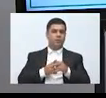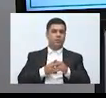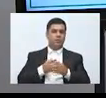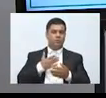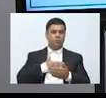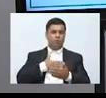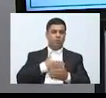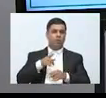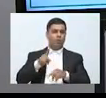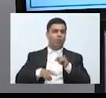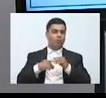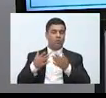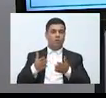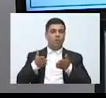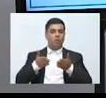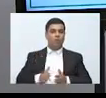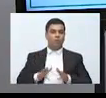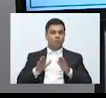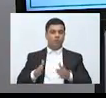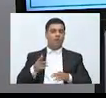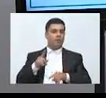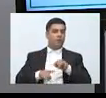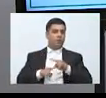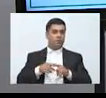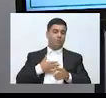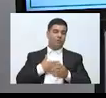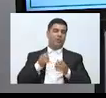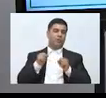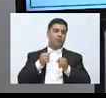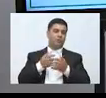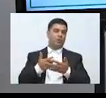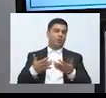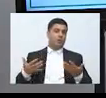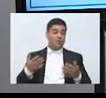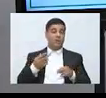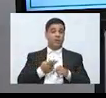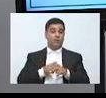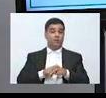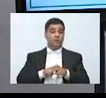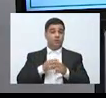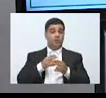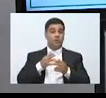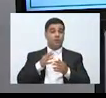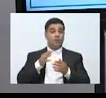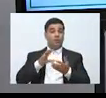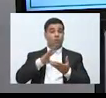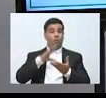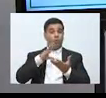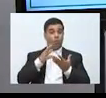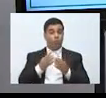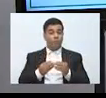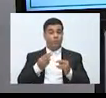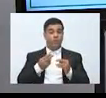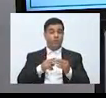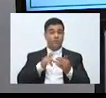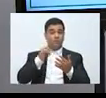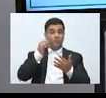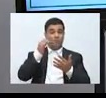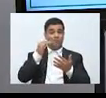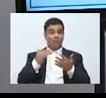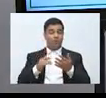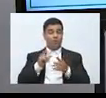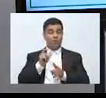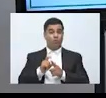туғилган жойимиз ва ҳоказо. Демак, натижада мана шу